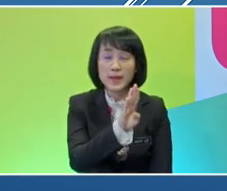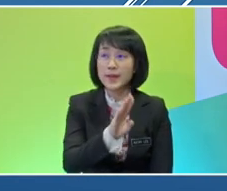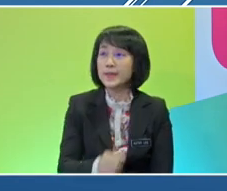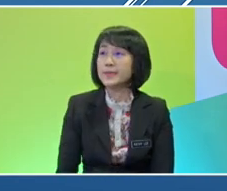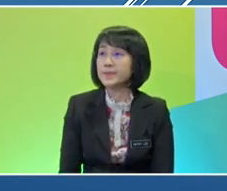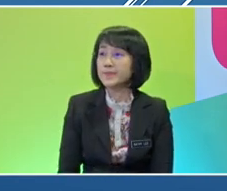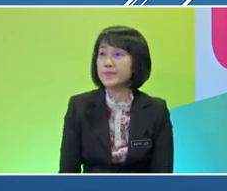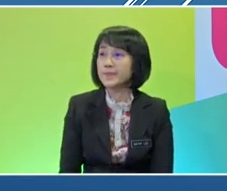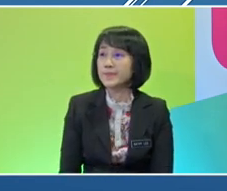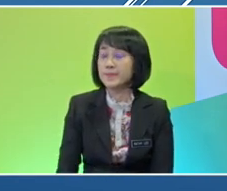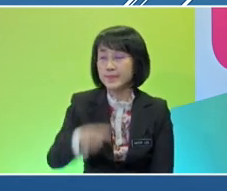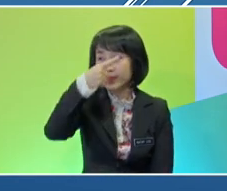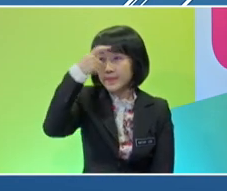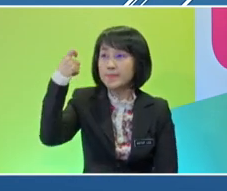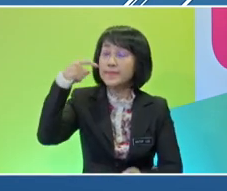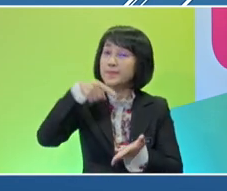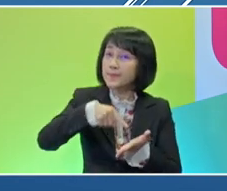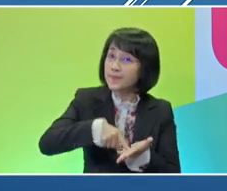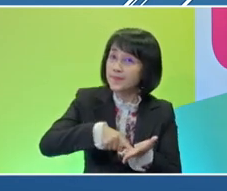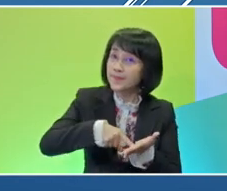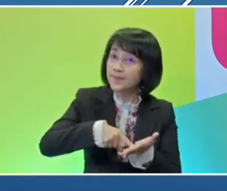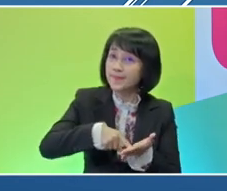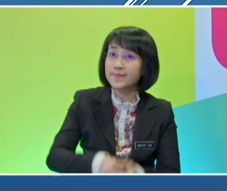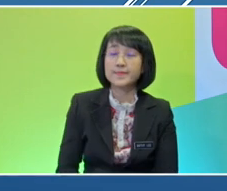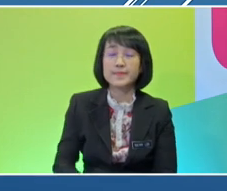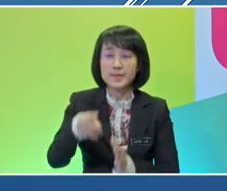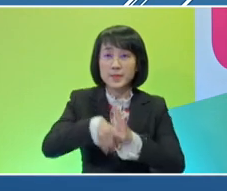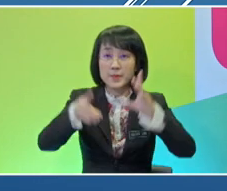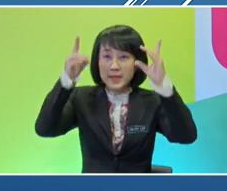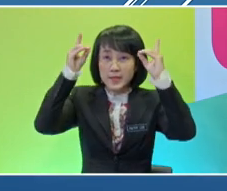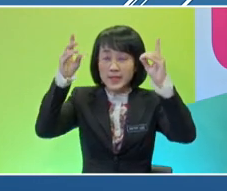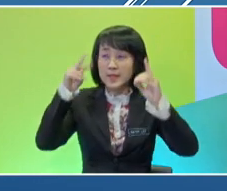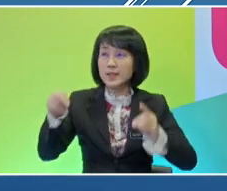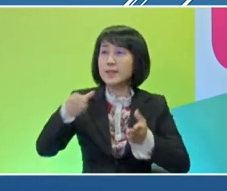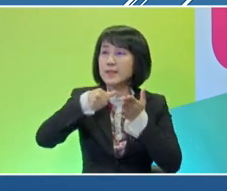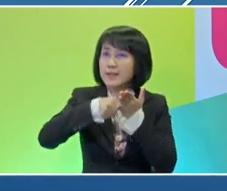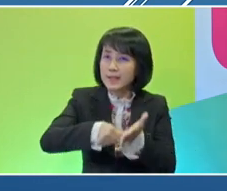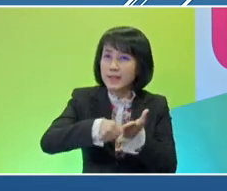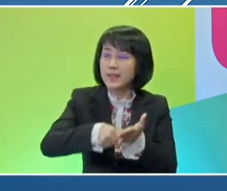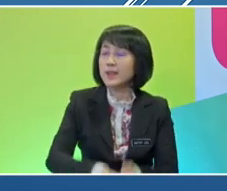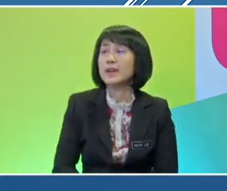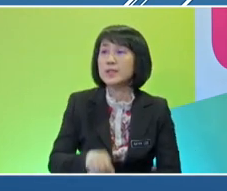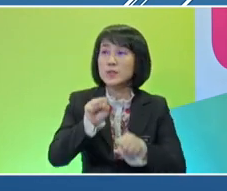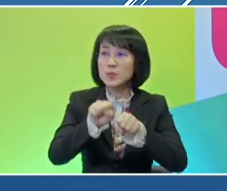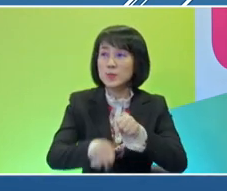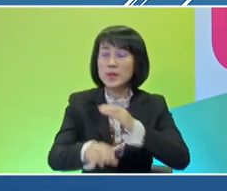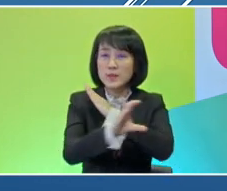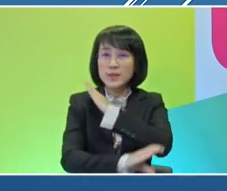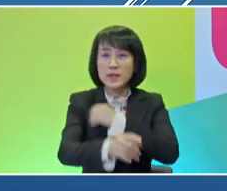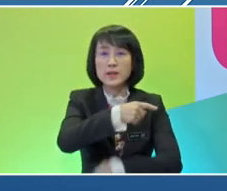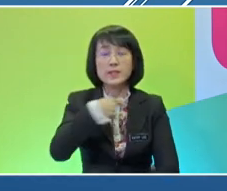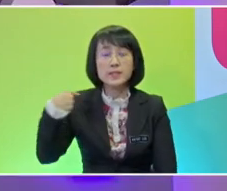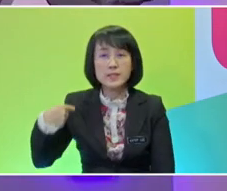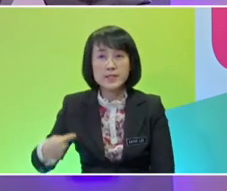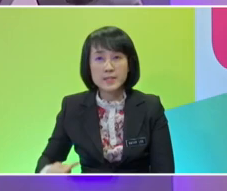disebabkan inilah pendidikan itu ditekankan supaya negara Cina tadi